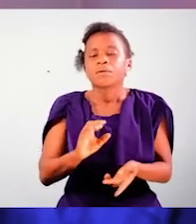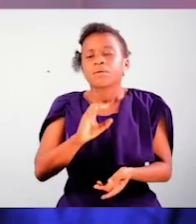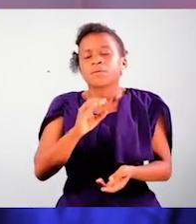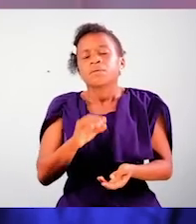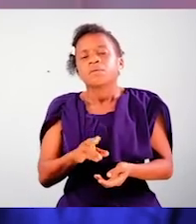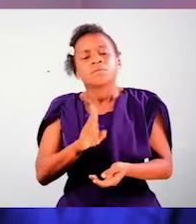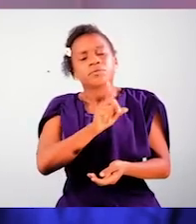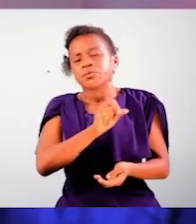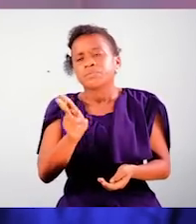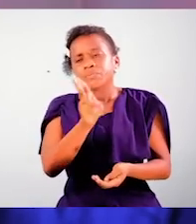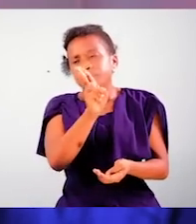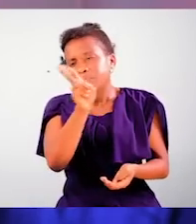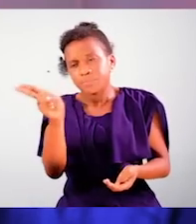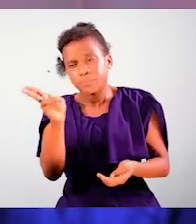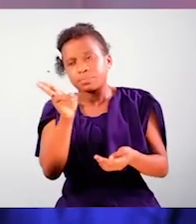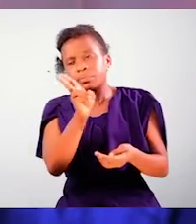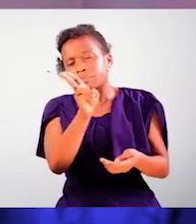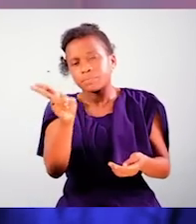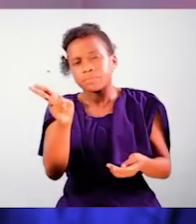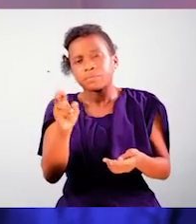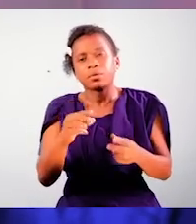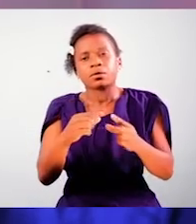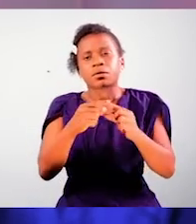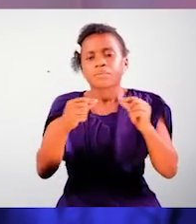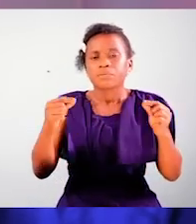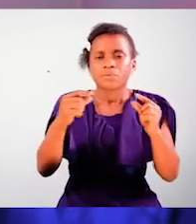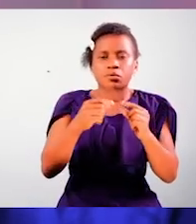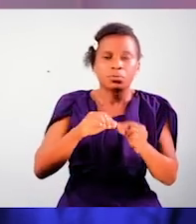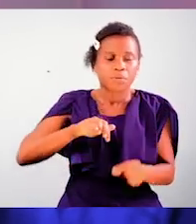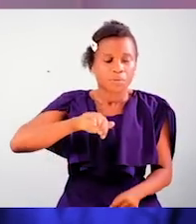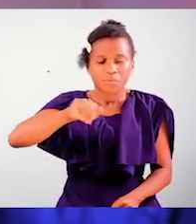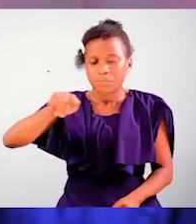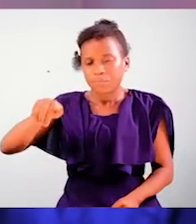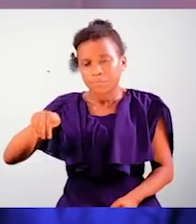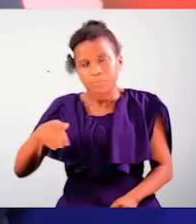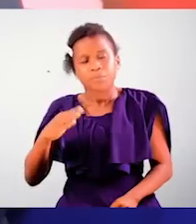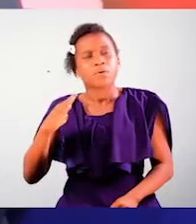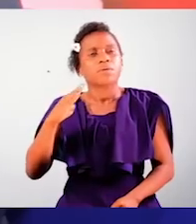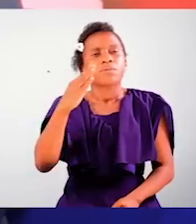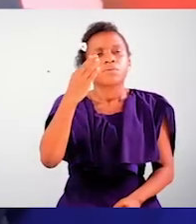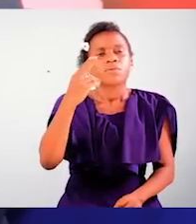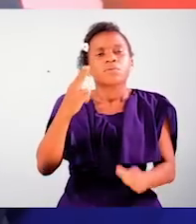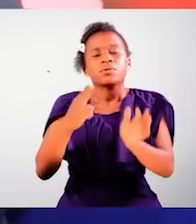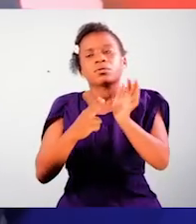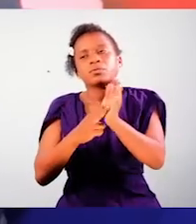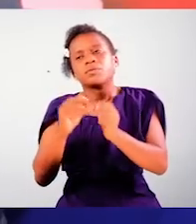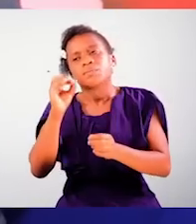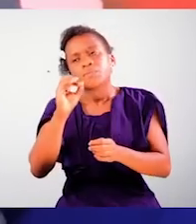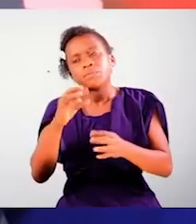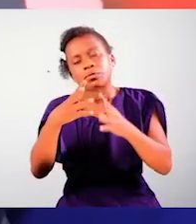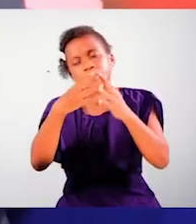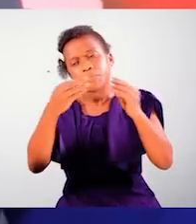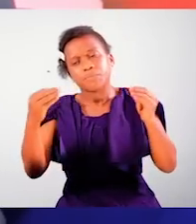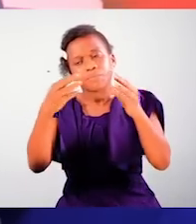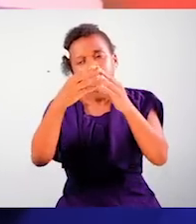wameiba bilioni fulani, bilioni 70 tumeambiwa. Zimepotea. Haya, almashauri nyingine wanataja bilioni fulani. Kwa hiyo kama wananchi mnatamani mwe mnayasoma na